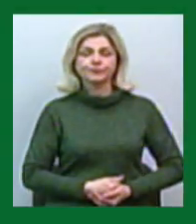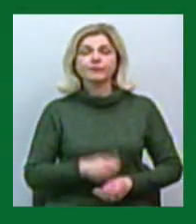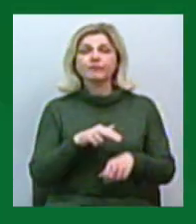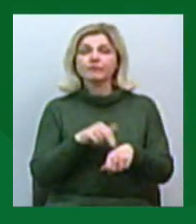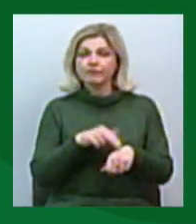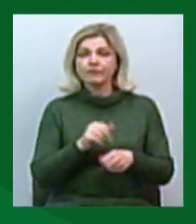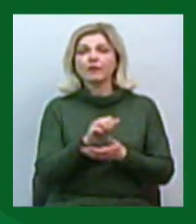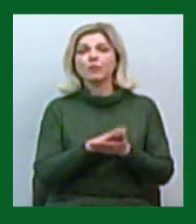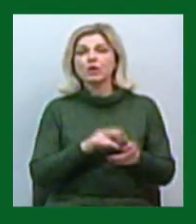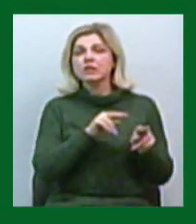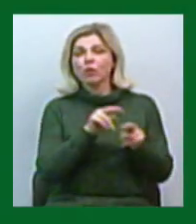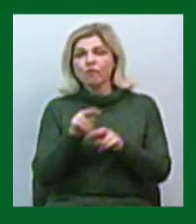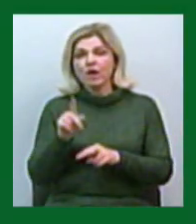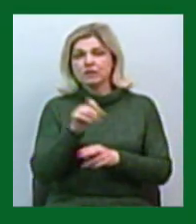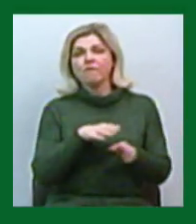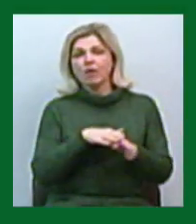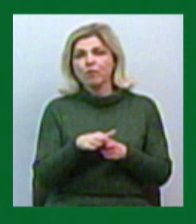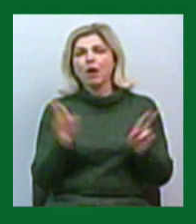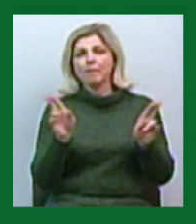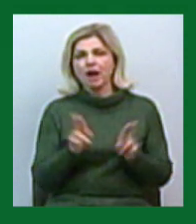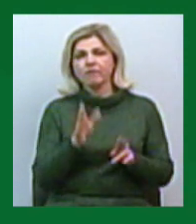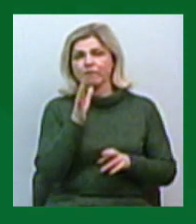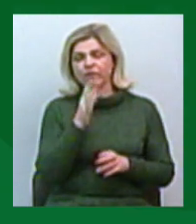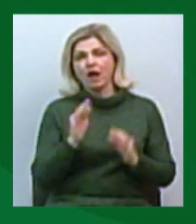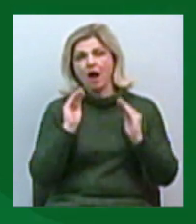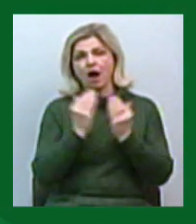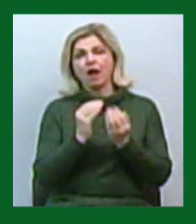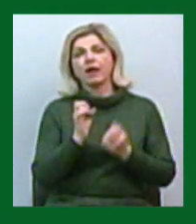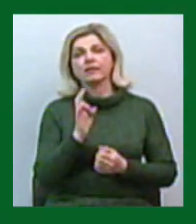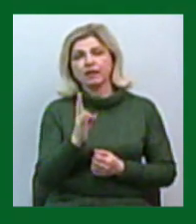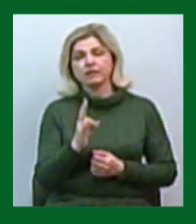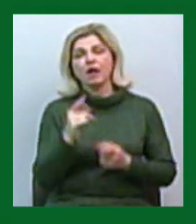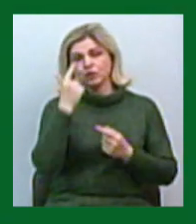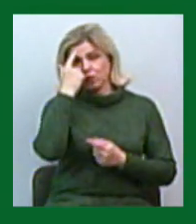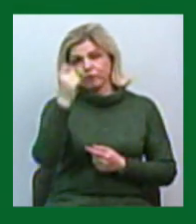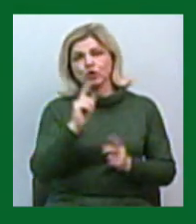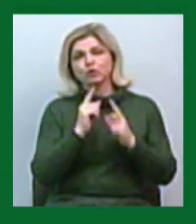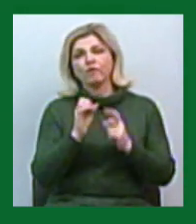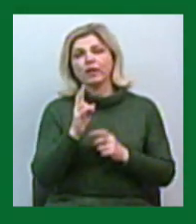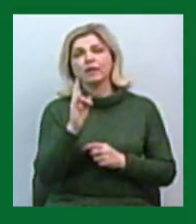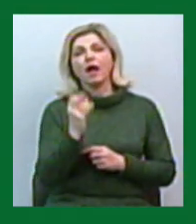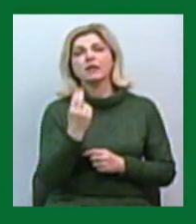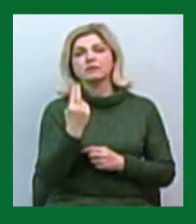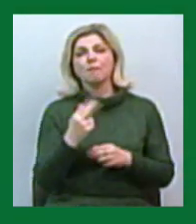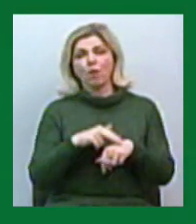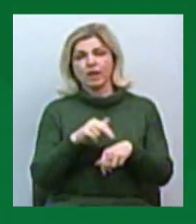Правоохоронці продовжують слідкувати за дотриманням правил під час карантину. Про це повідомила речниця Нацполіції Олена